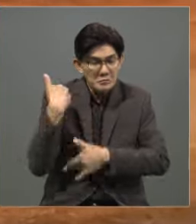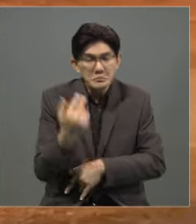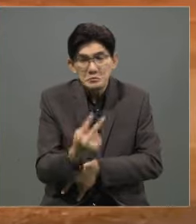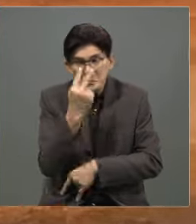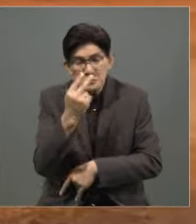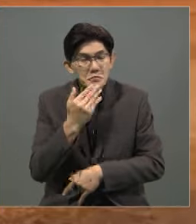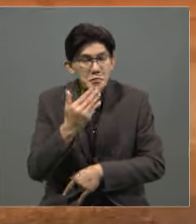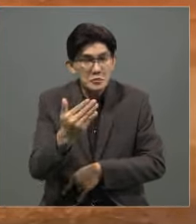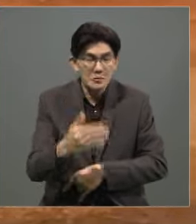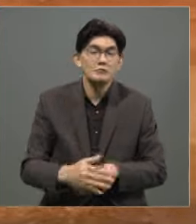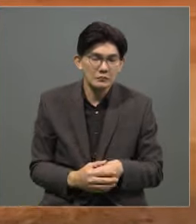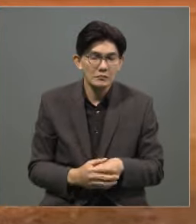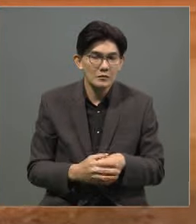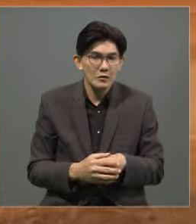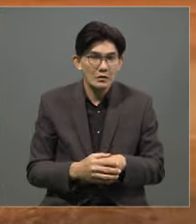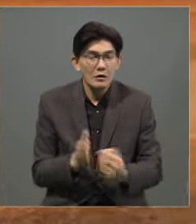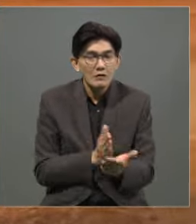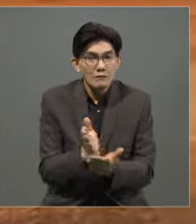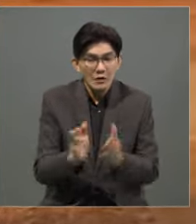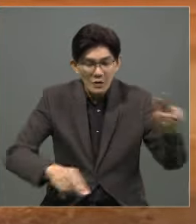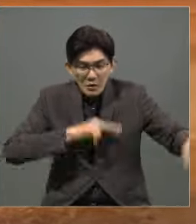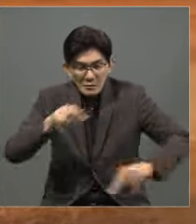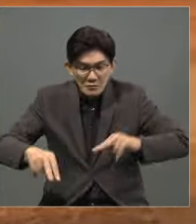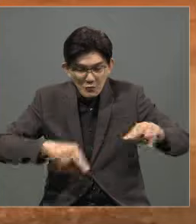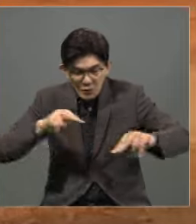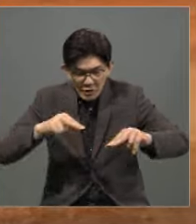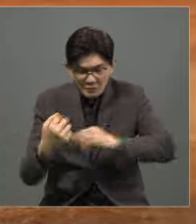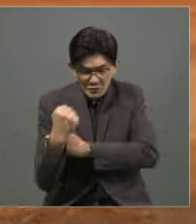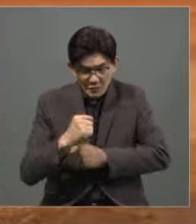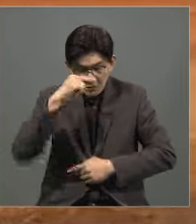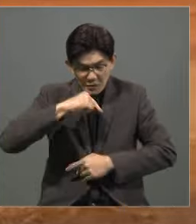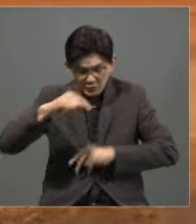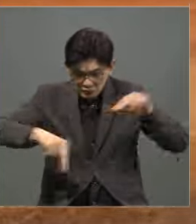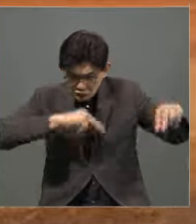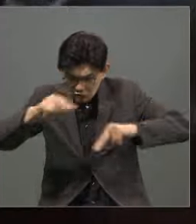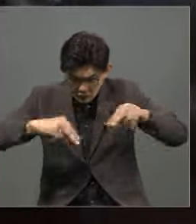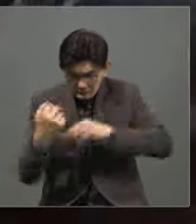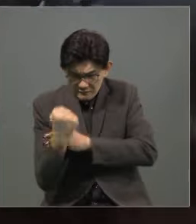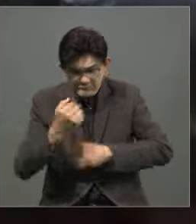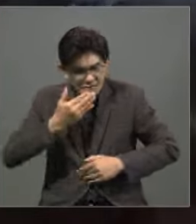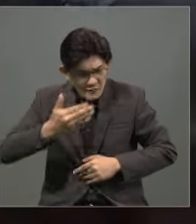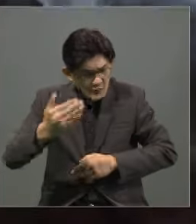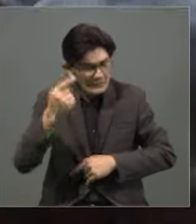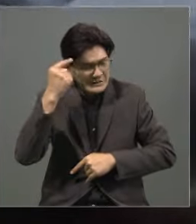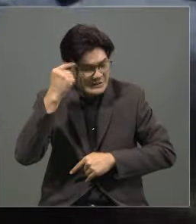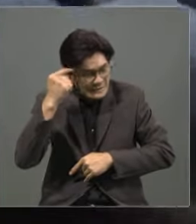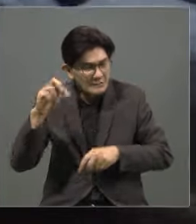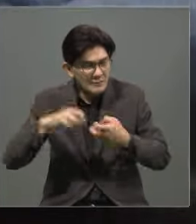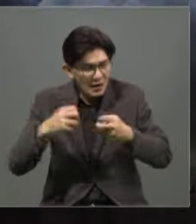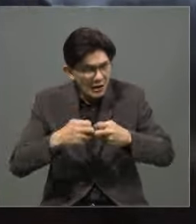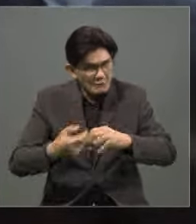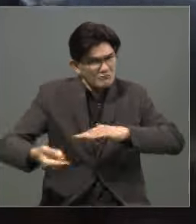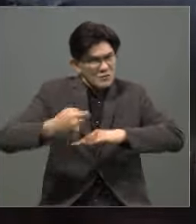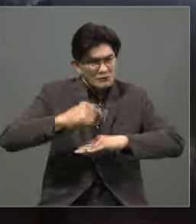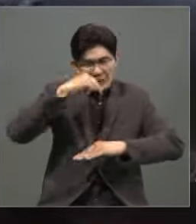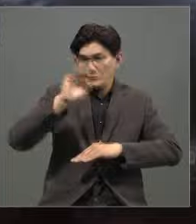อย่างใกล้ชิดโดยฝ่ายความมั่นคงของไทยได้เฝ้าระวังสถานการณ์บริเวณชายแดนอย่างเข้มงวดเพื่อไม่ให้มีการล่วงละเมิดอธิปไตยของ